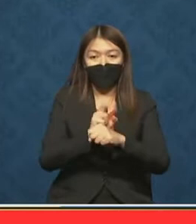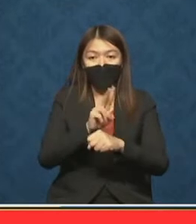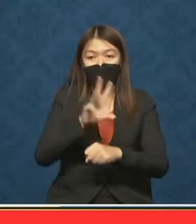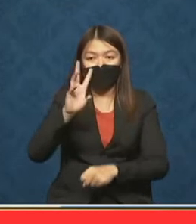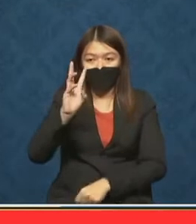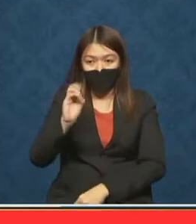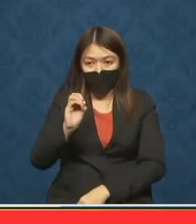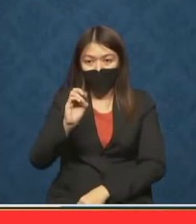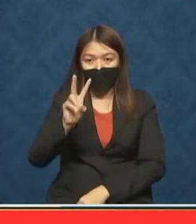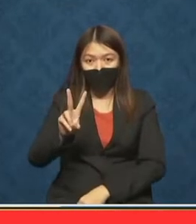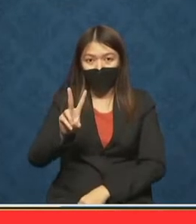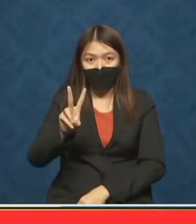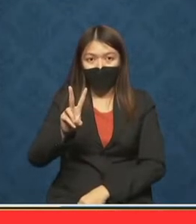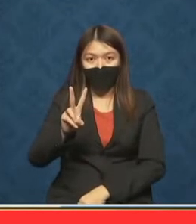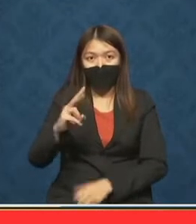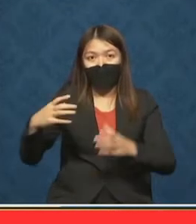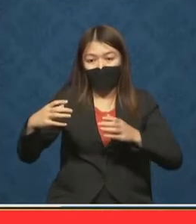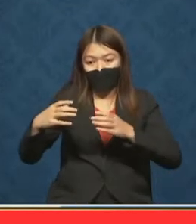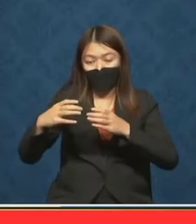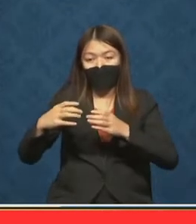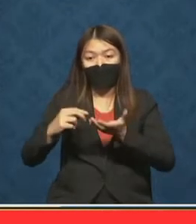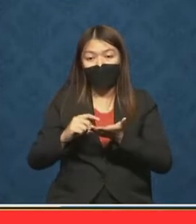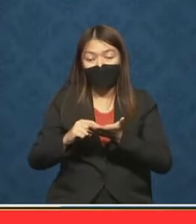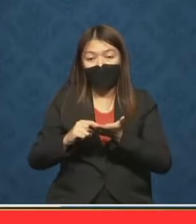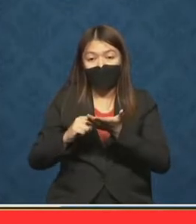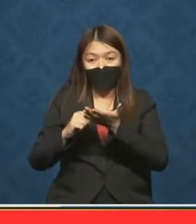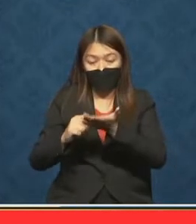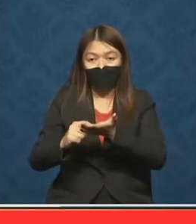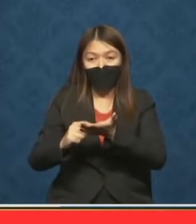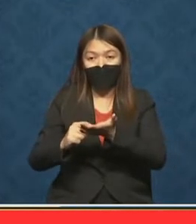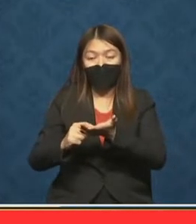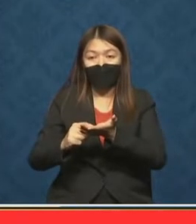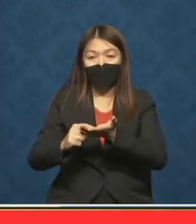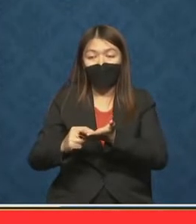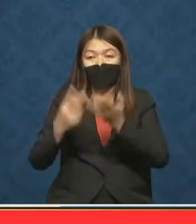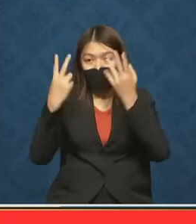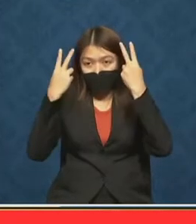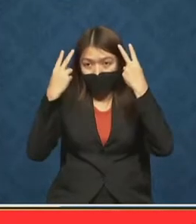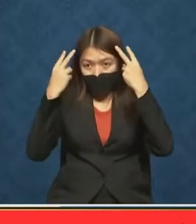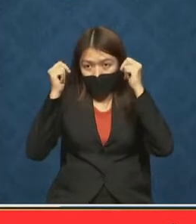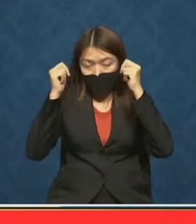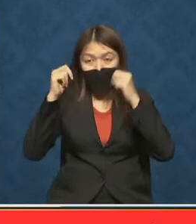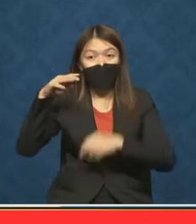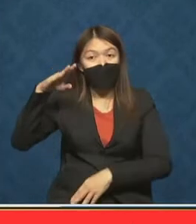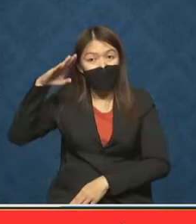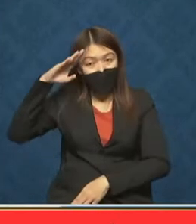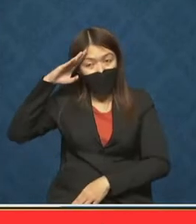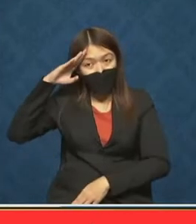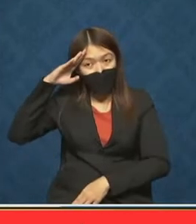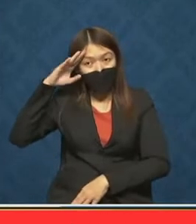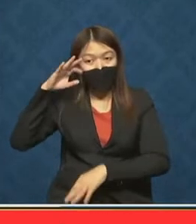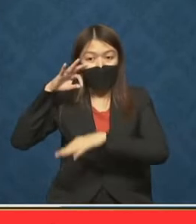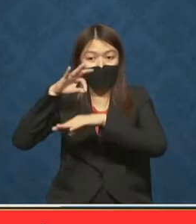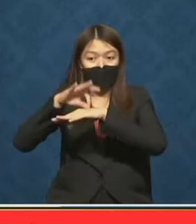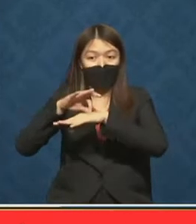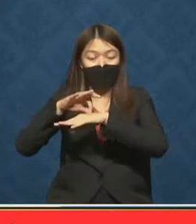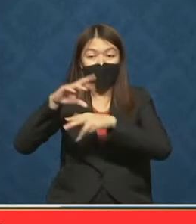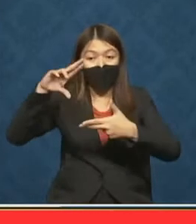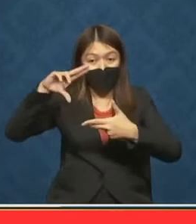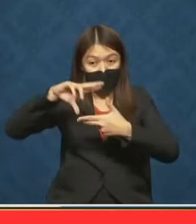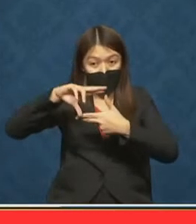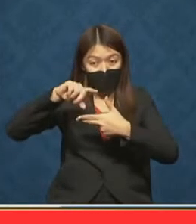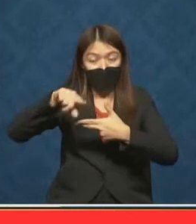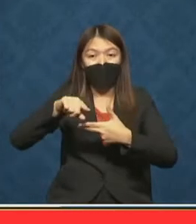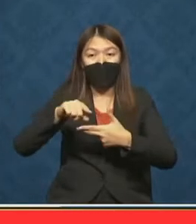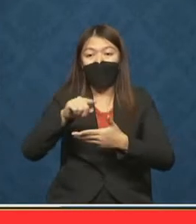2 ค่ะพักที่เสนอชื่อพนเอกประยุษจัโอชา เป็ในยกรฐมนตีได้เสนอนโยบายในการ